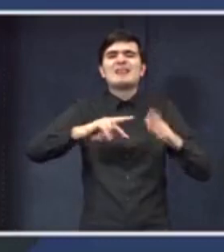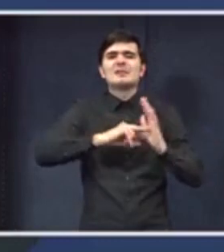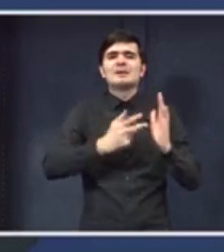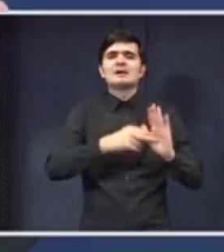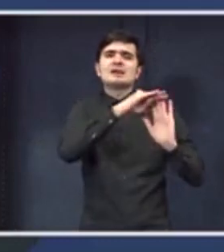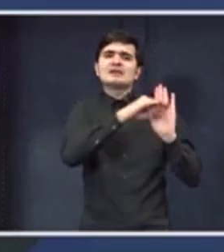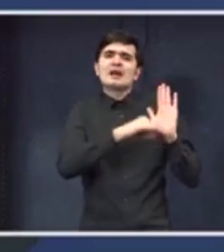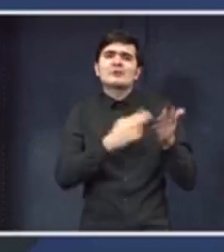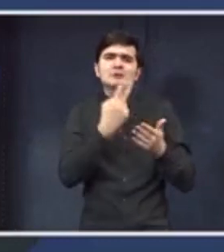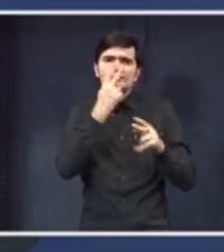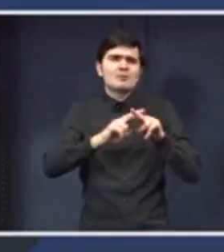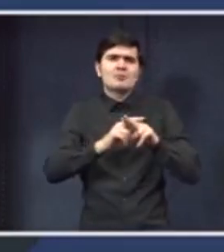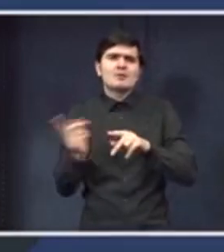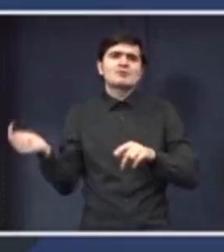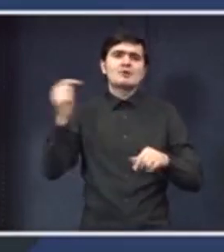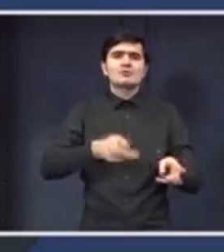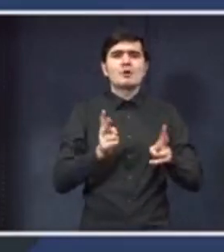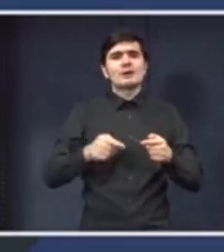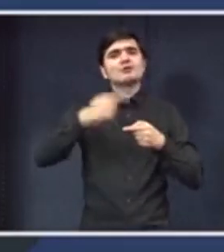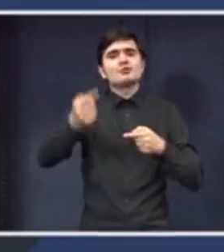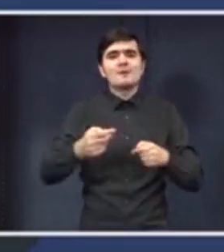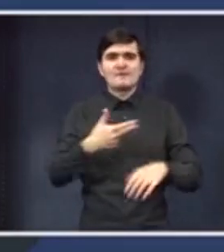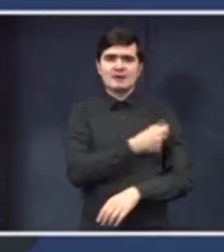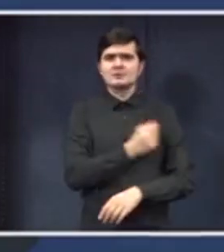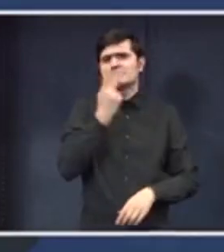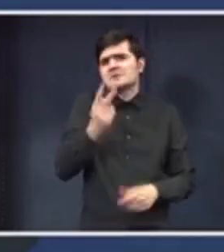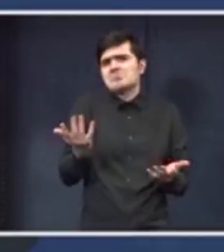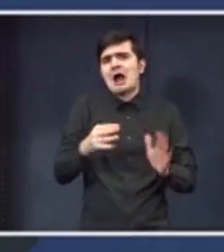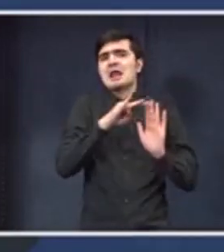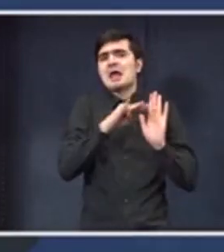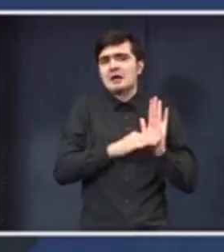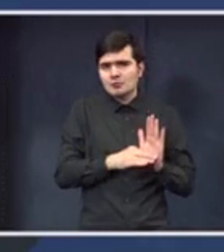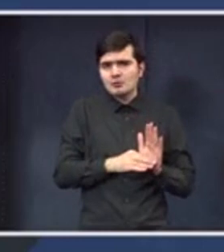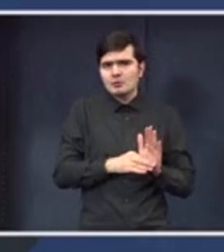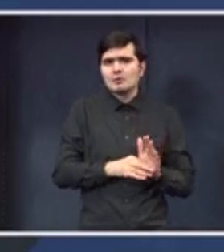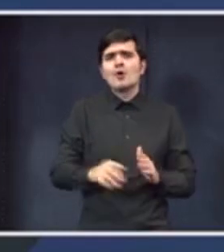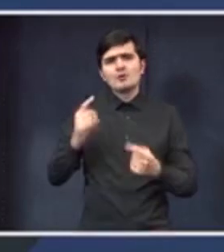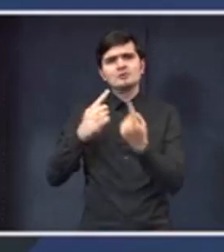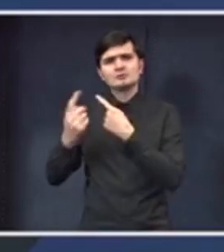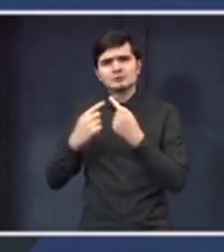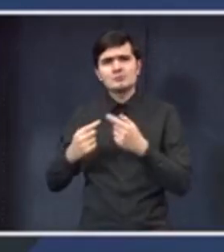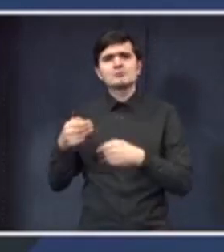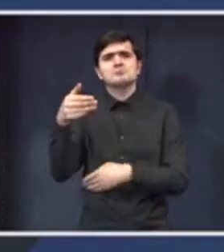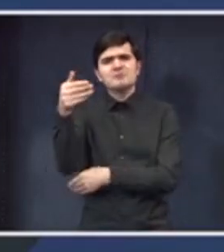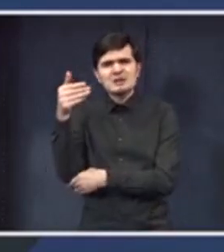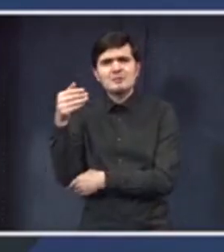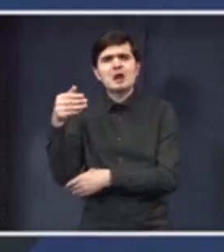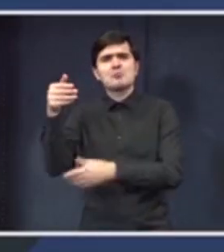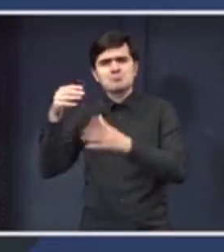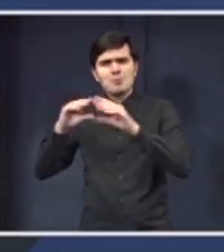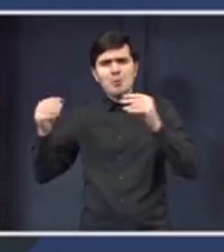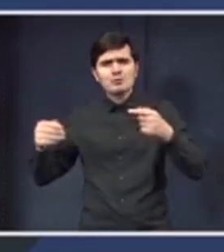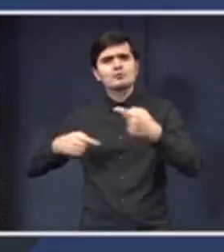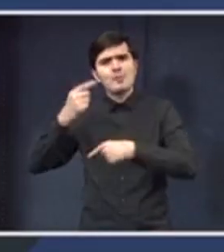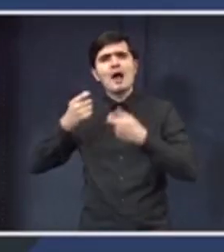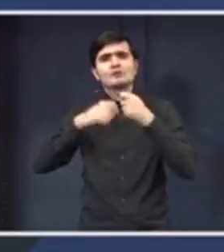la normalitate după această perioadă de vaccinare. Și vom vedea care vor fi regulile. Le vom agrea cu operatorii economici și apoi cu toți le